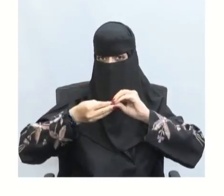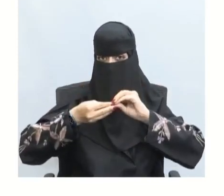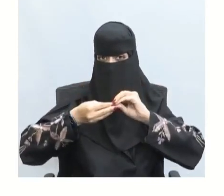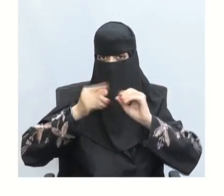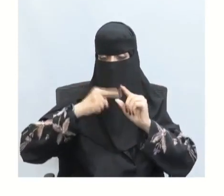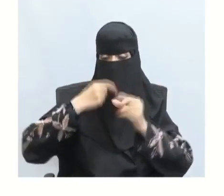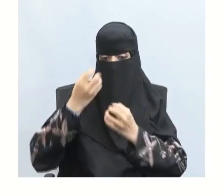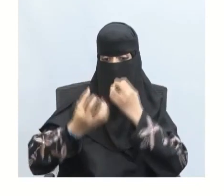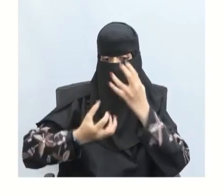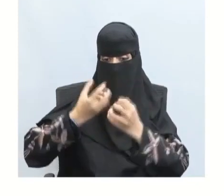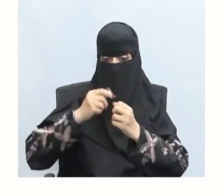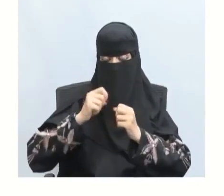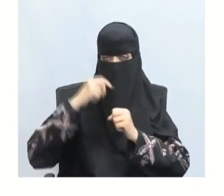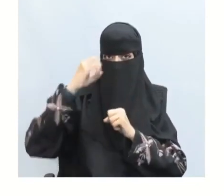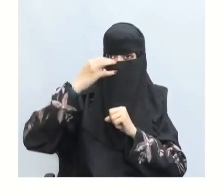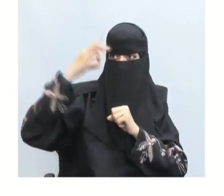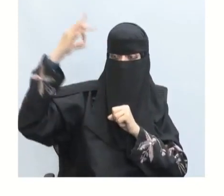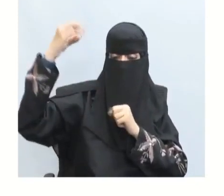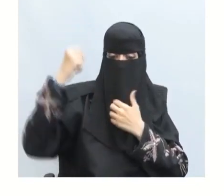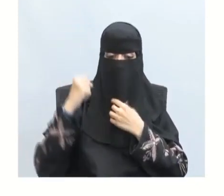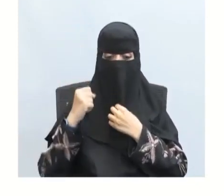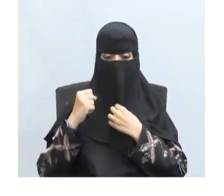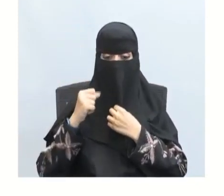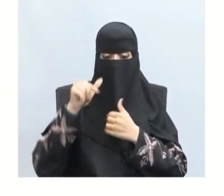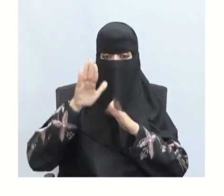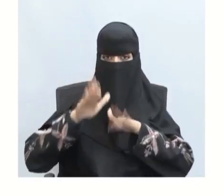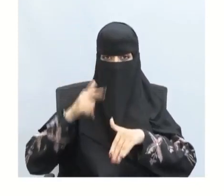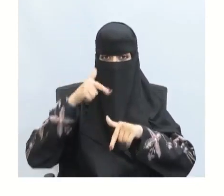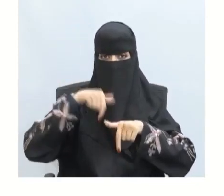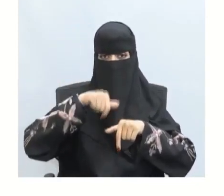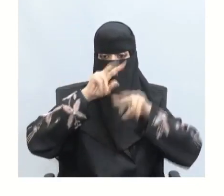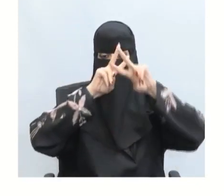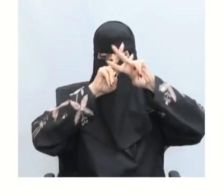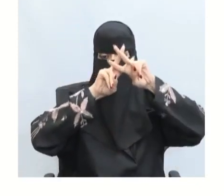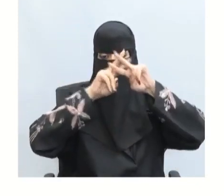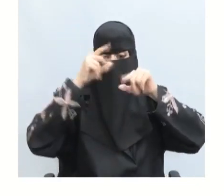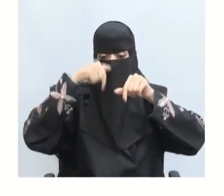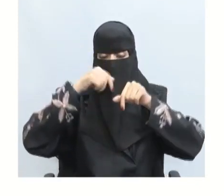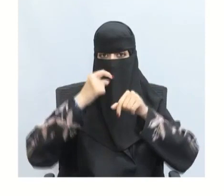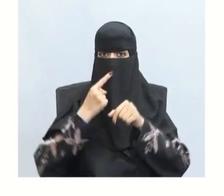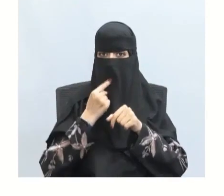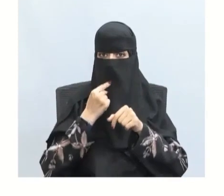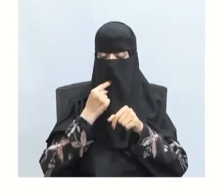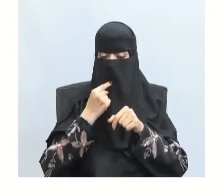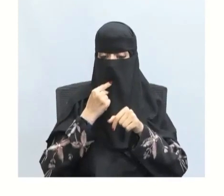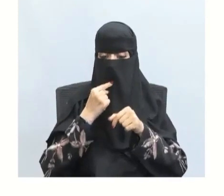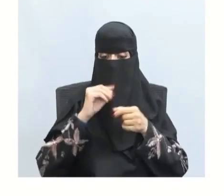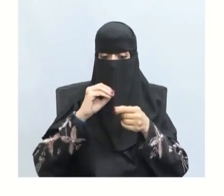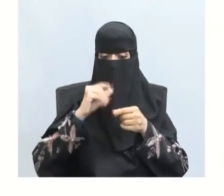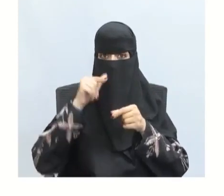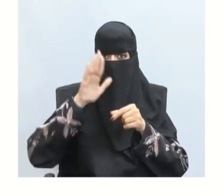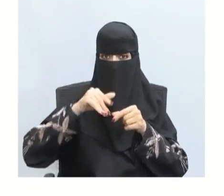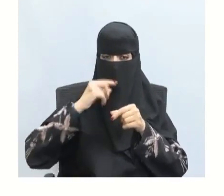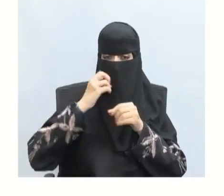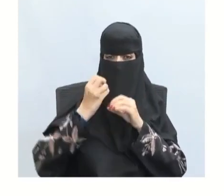الالوان والحراره والسطوع حيث تق النجوم الحمراء